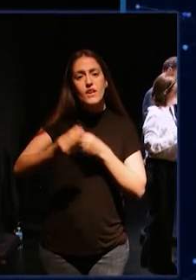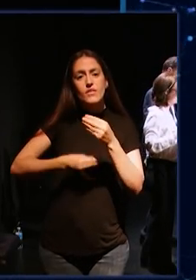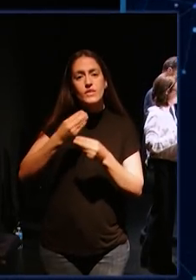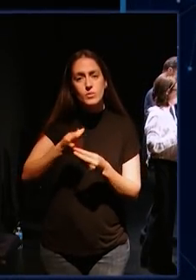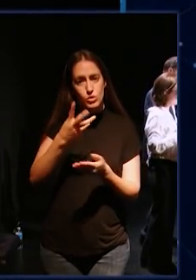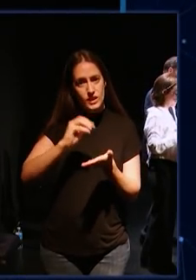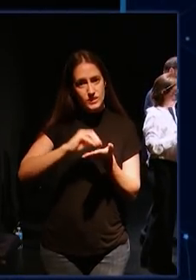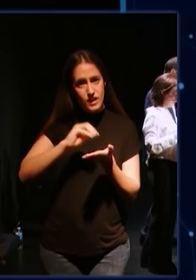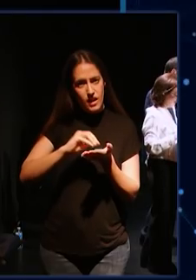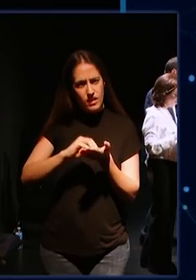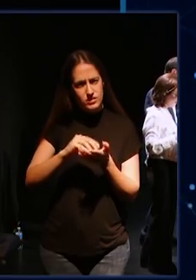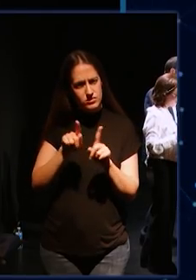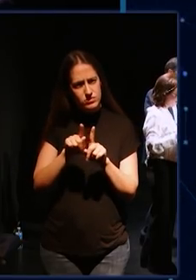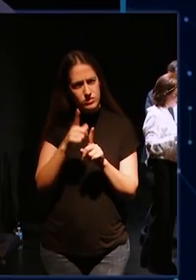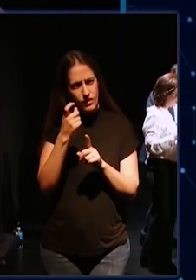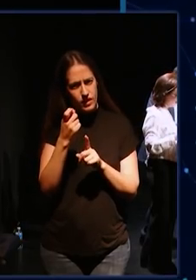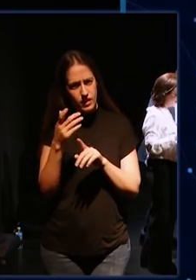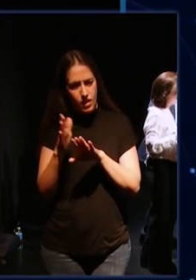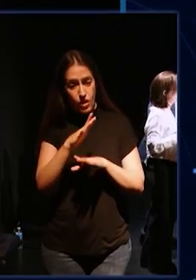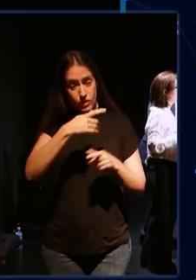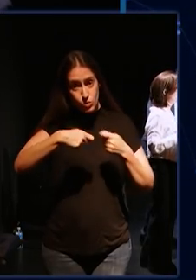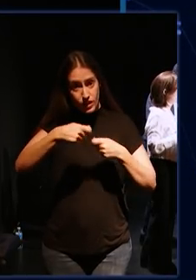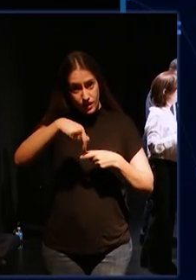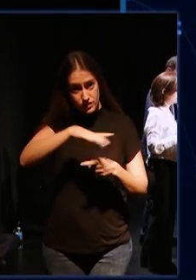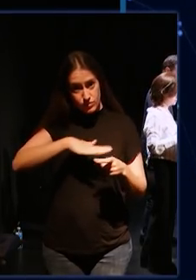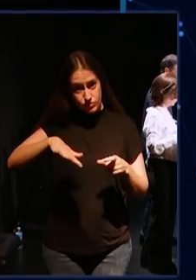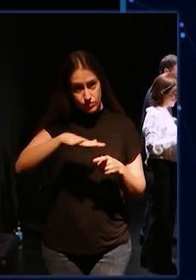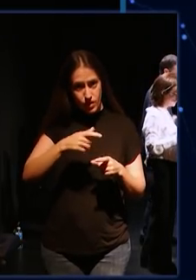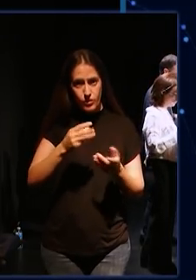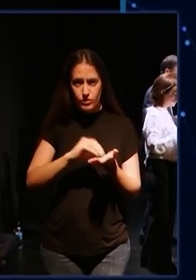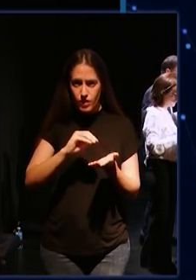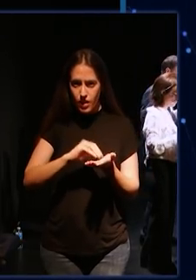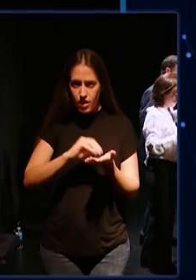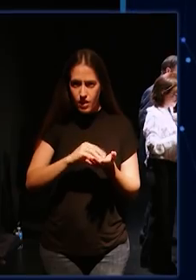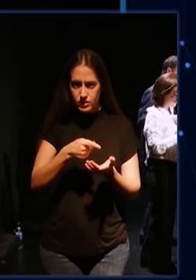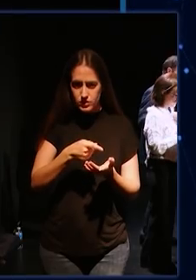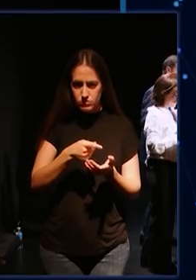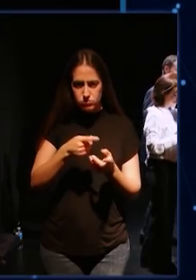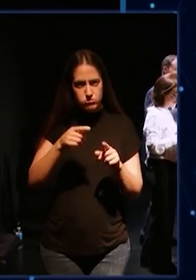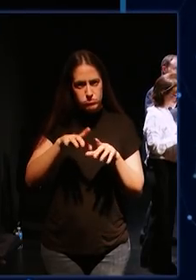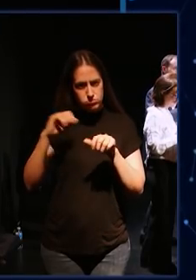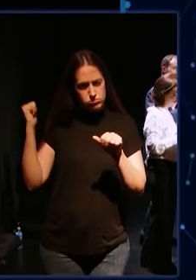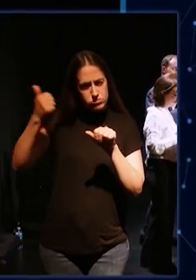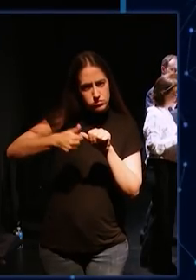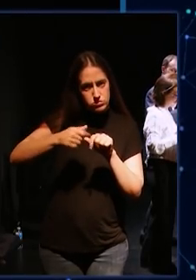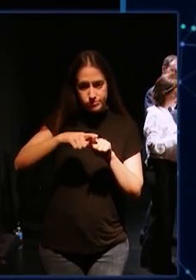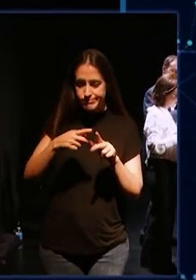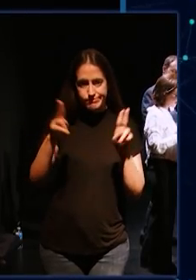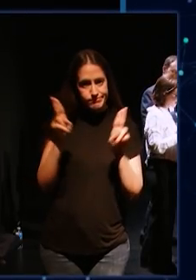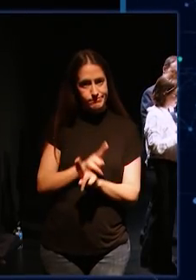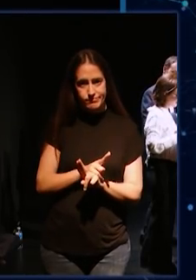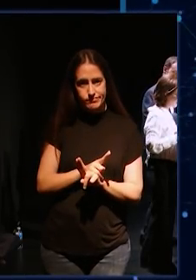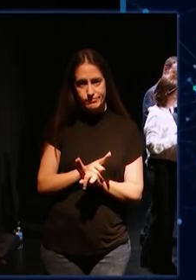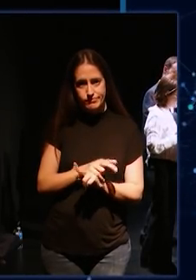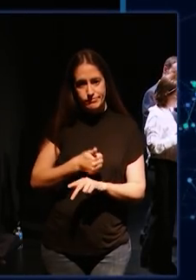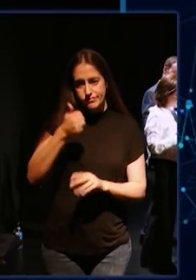que s'està deixant de banda el comerç del municipi, fent que molts negocis locals, molts d'ells molt antics, tanquin les seves portes i incidint en que